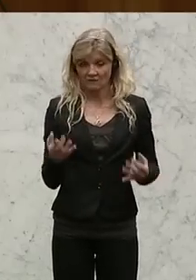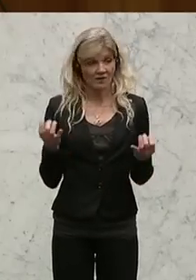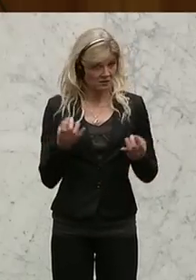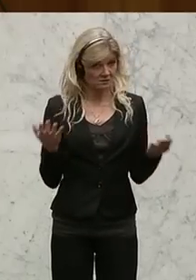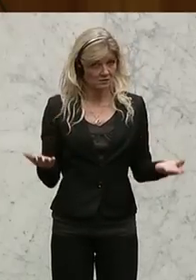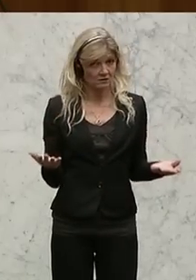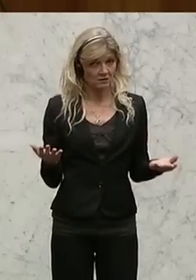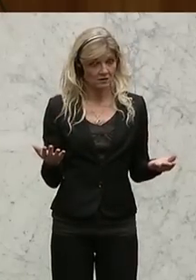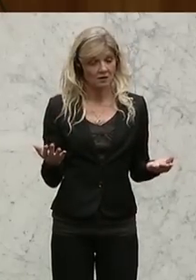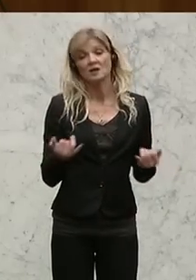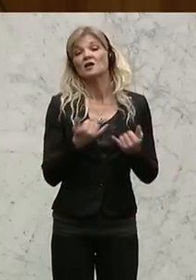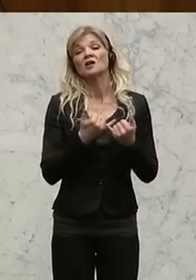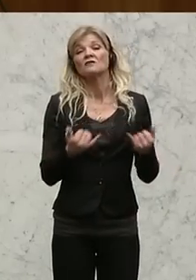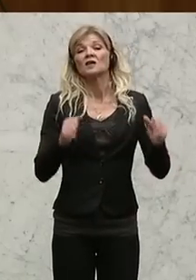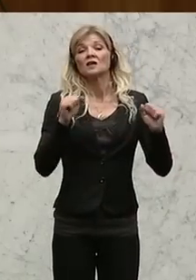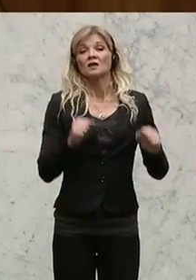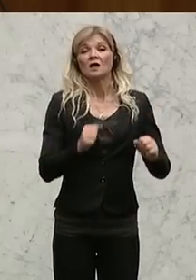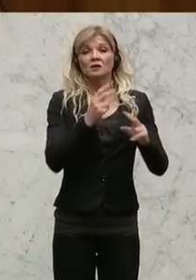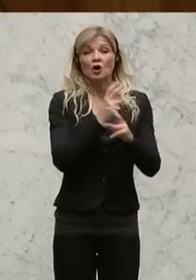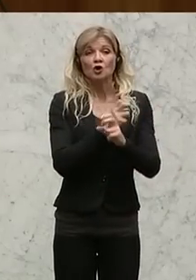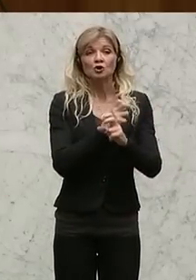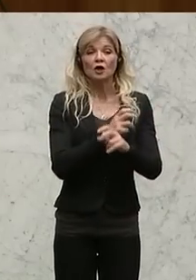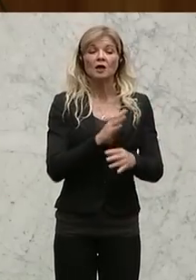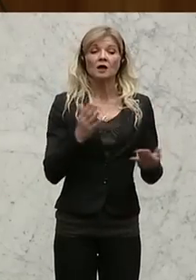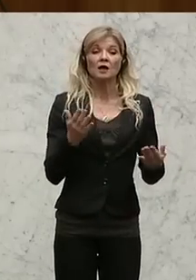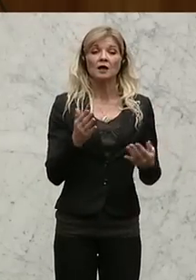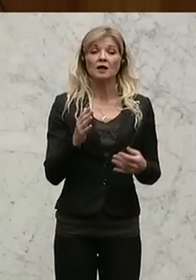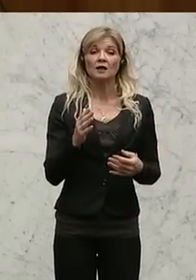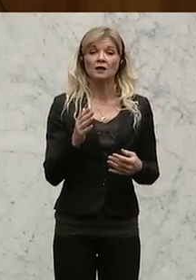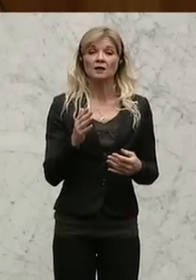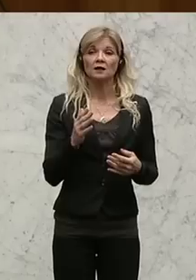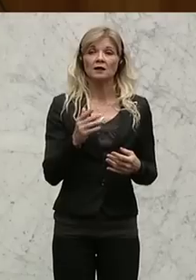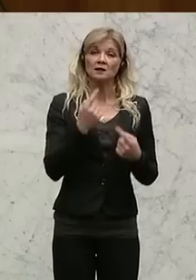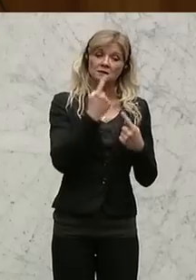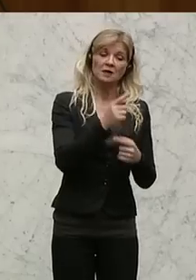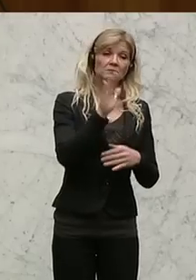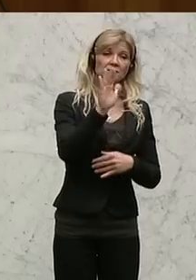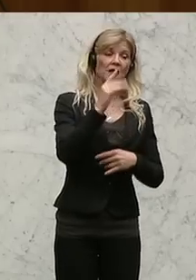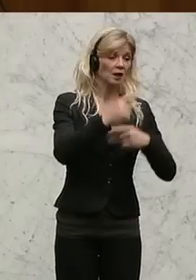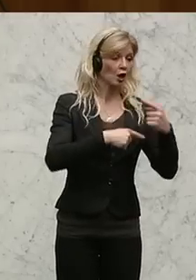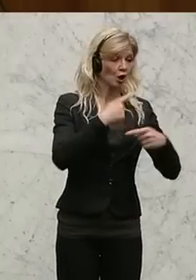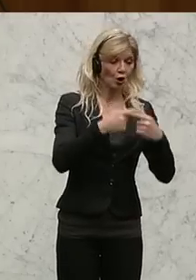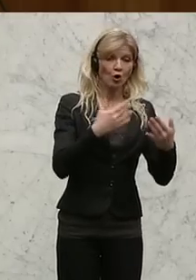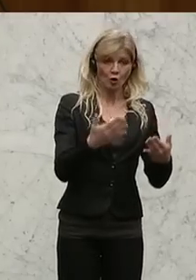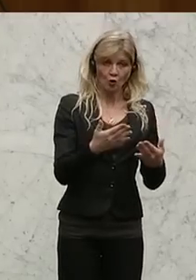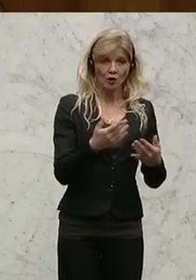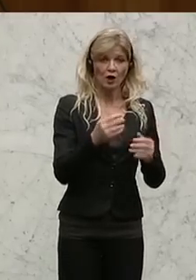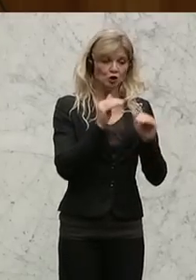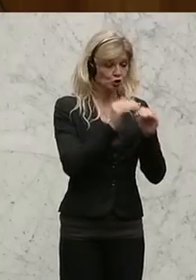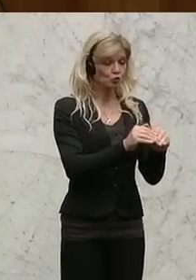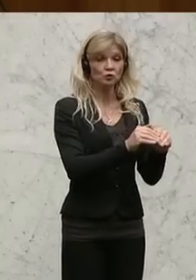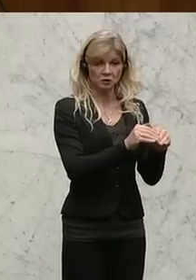jetzt letztlich ihre Rolle als Schutzfunktion gegenüber den Landsleuten in Südtirol